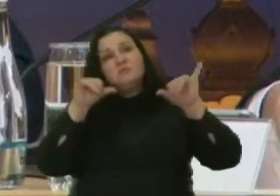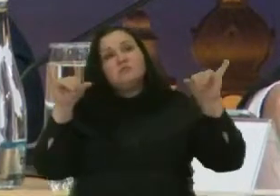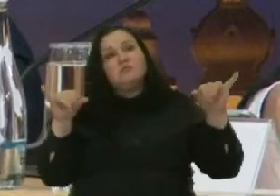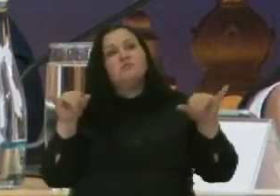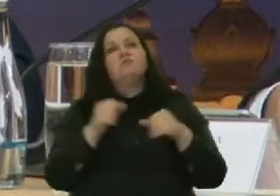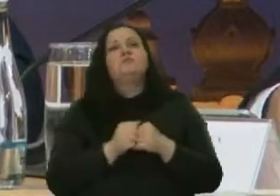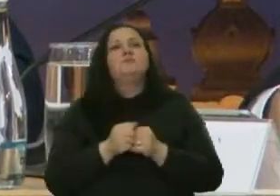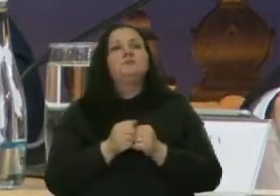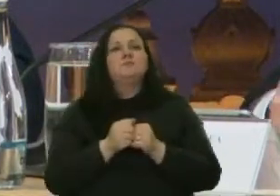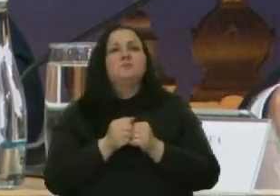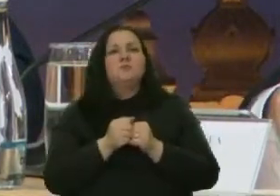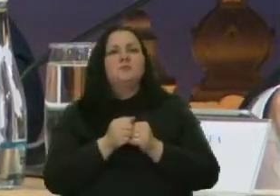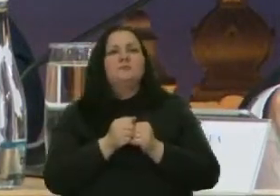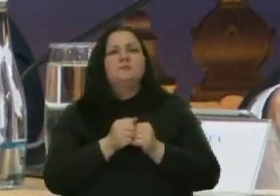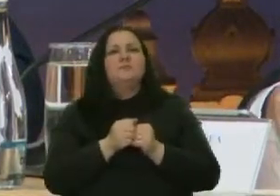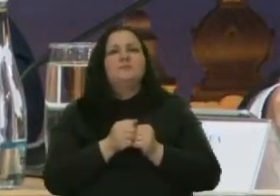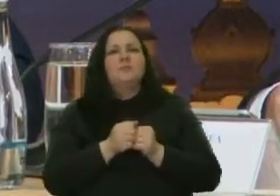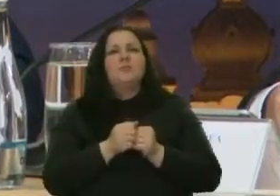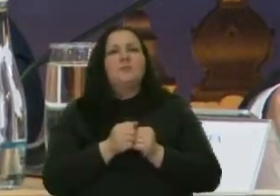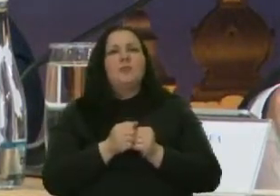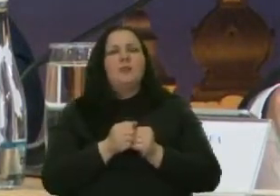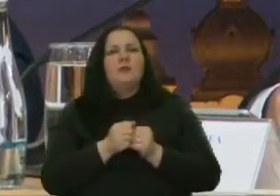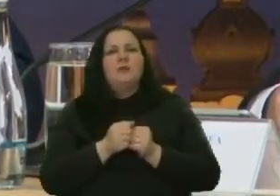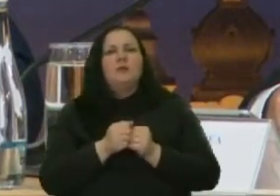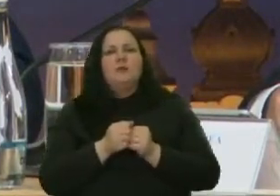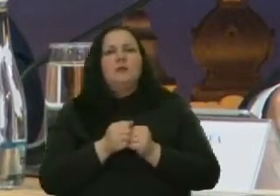găsi așa